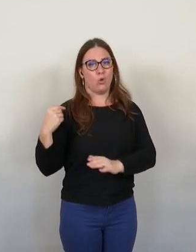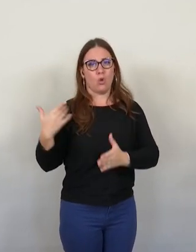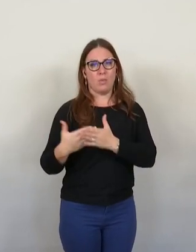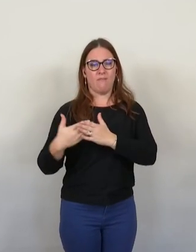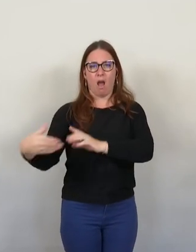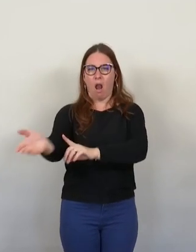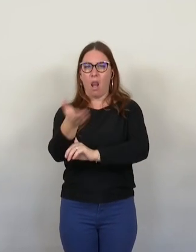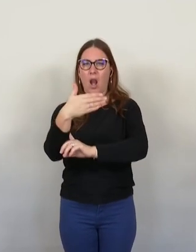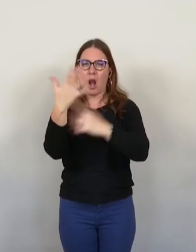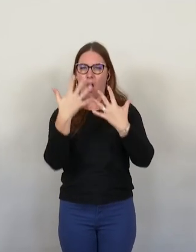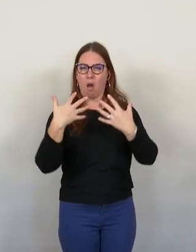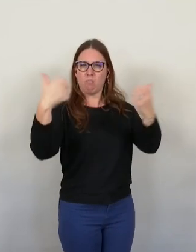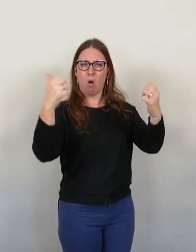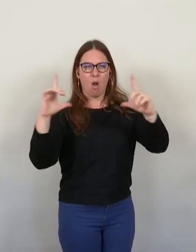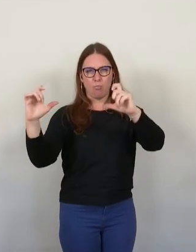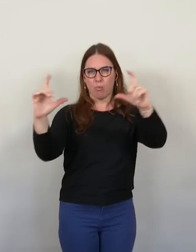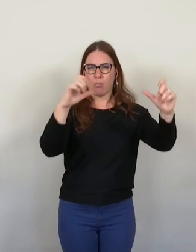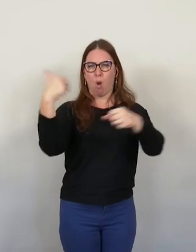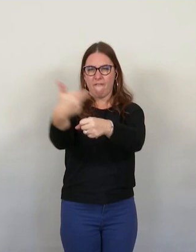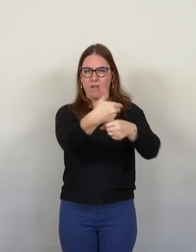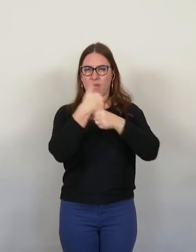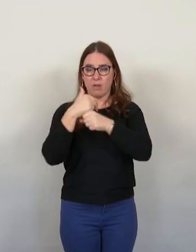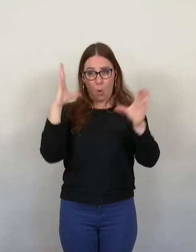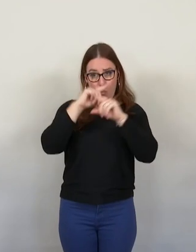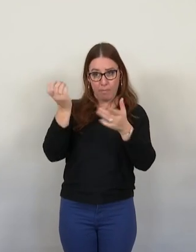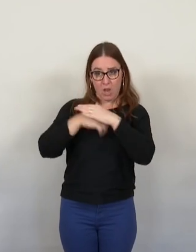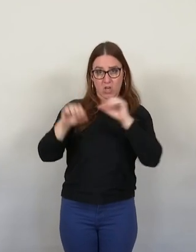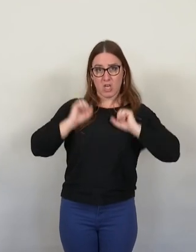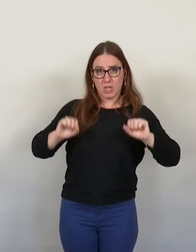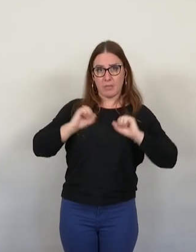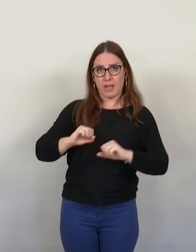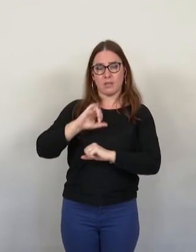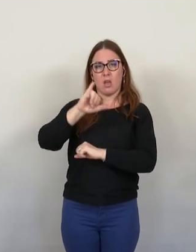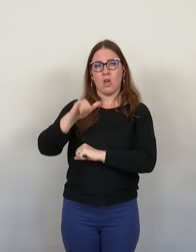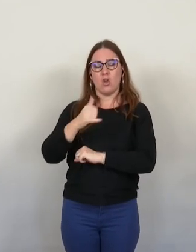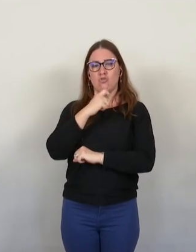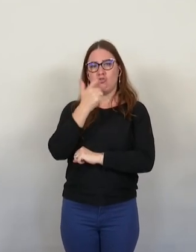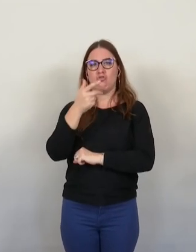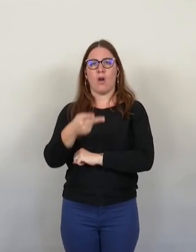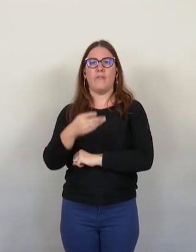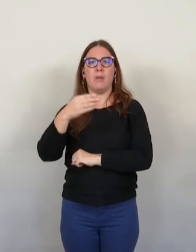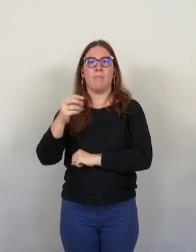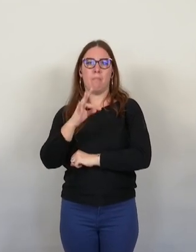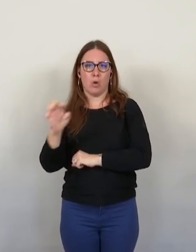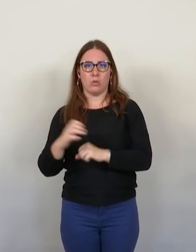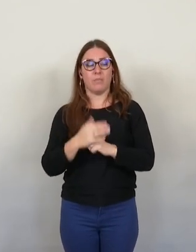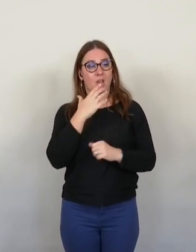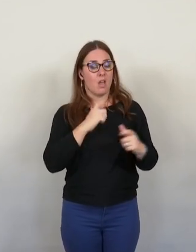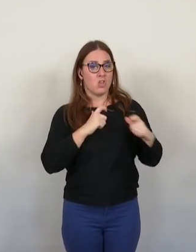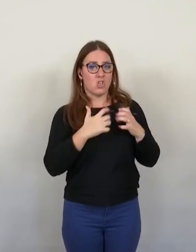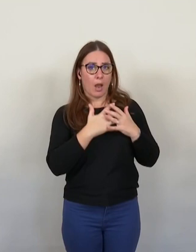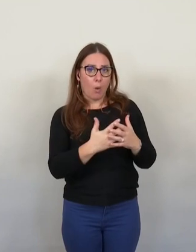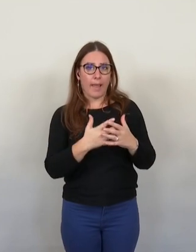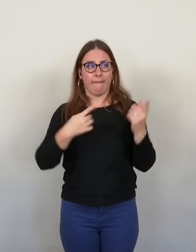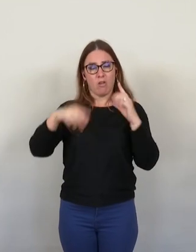pompe devant la presse souvenez-vous dans au gymnase Jean-Philippe Motte une charte éthique mes chers collègues qui évoque